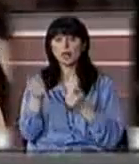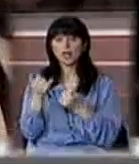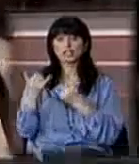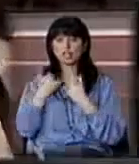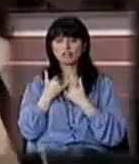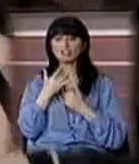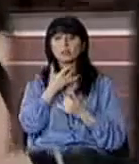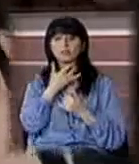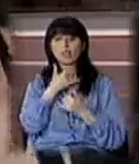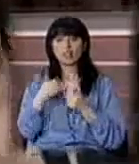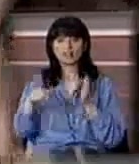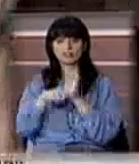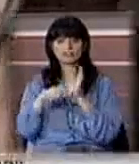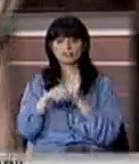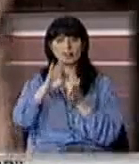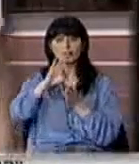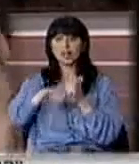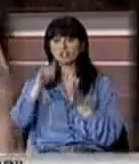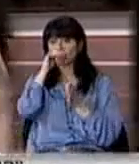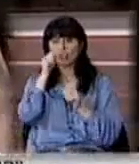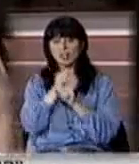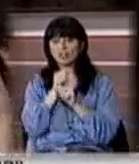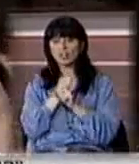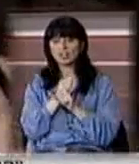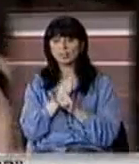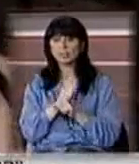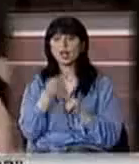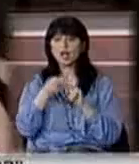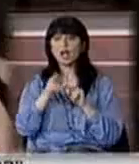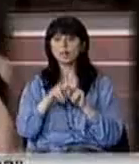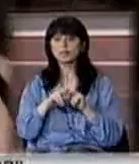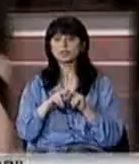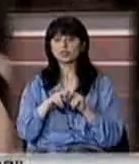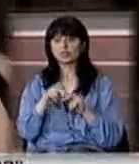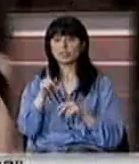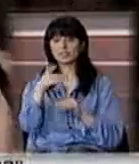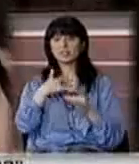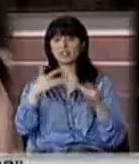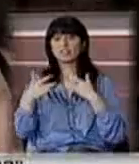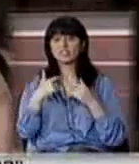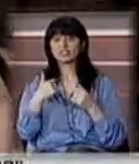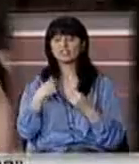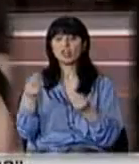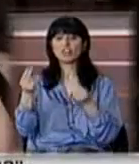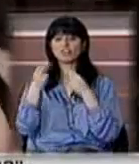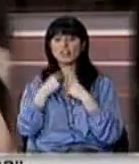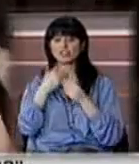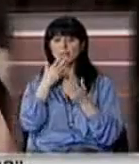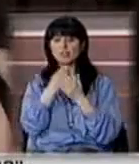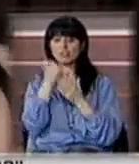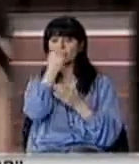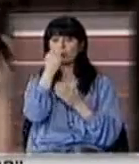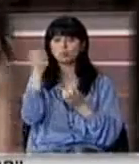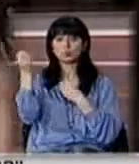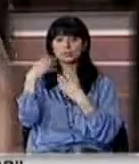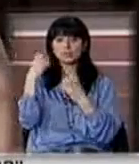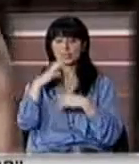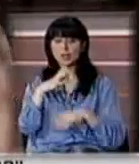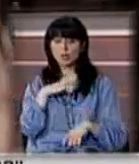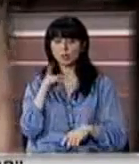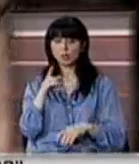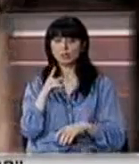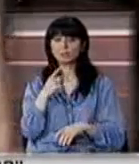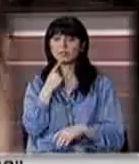მხარი დაგვიჭირა მერიამ, მაგარია ეს უბრალოდ ვერ გაკეთდებოდა, არ გაკეთდებოდა, ამიტომ არლის ფესტივალი ჩვენ გვაძლევს თავის პროდუქციას, სადაც მე